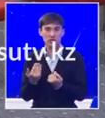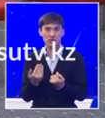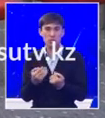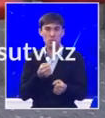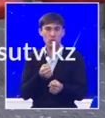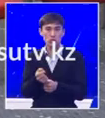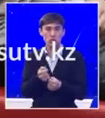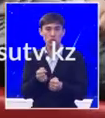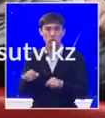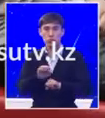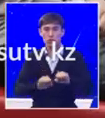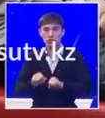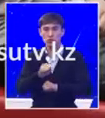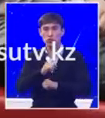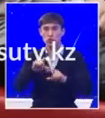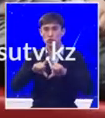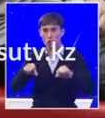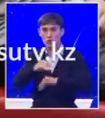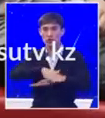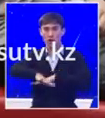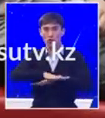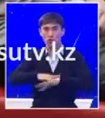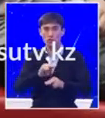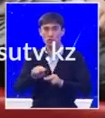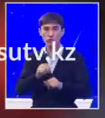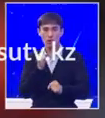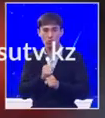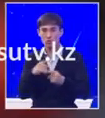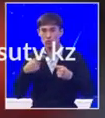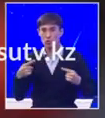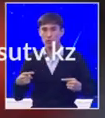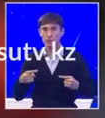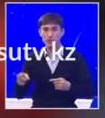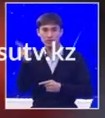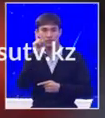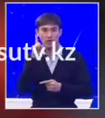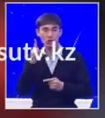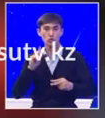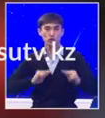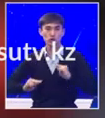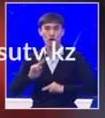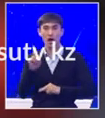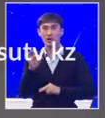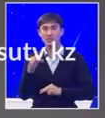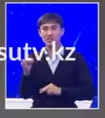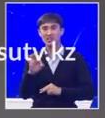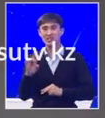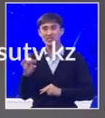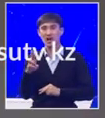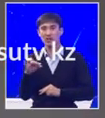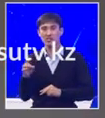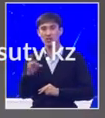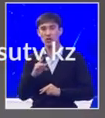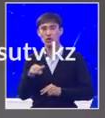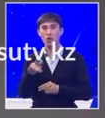принудительные уборки школ и дворов, ремонтные работы и другое. Сигналы поступали от учителей школ Карасайска, Илийского, Каратальского